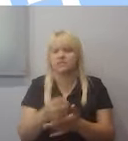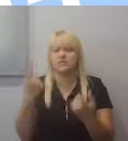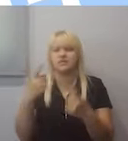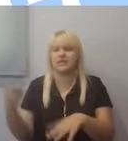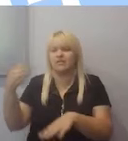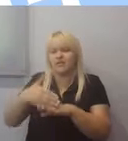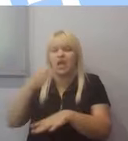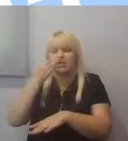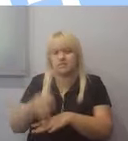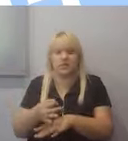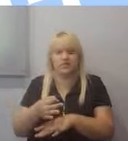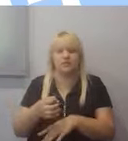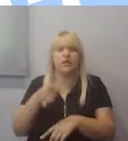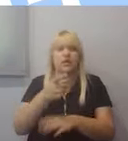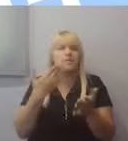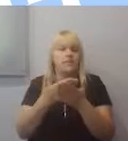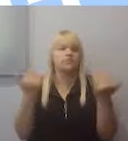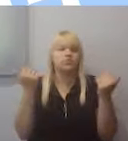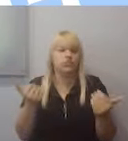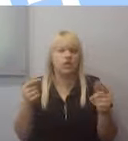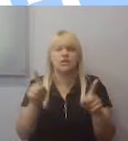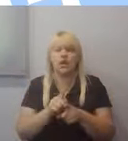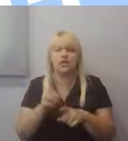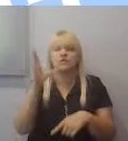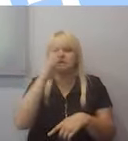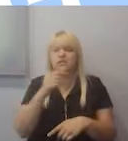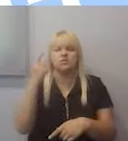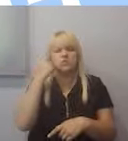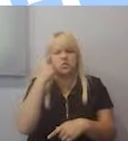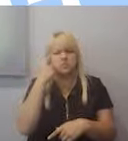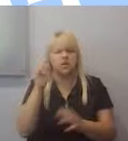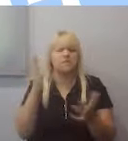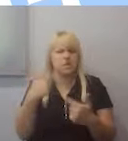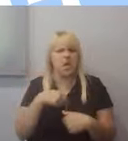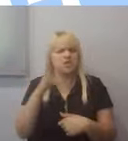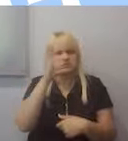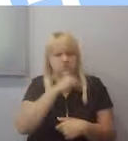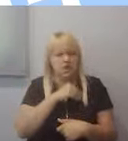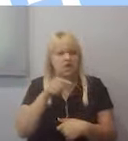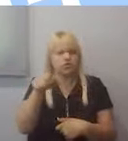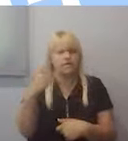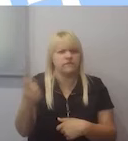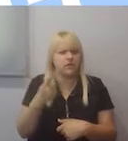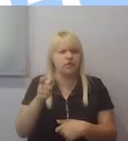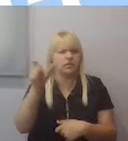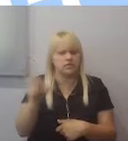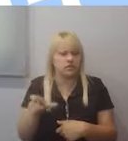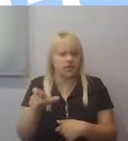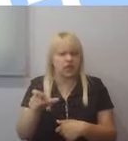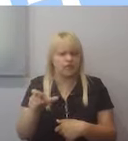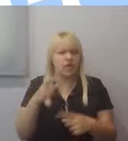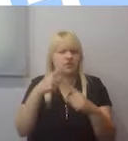šodien mēs varam padomāt vai es spēšu atbildēt par šo vientuļo cilvēku x stundā es par viņu